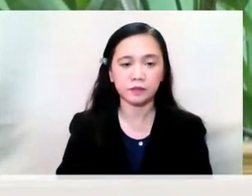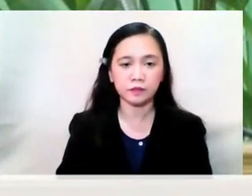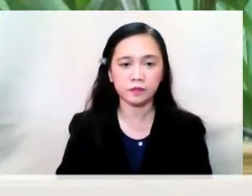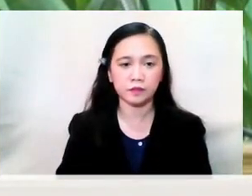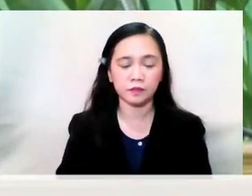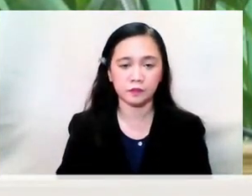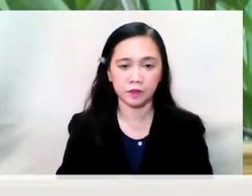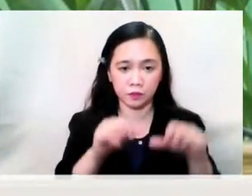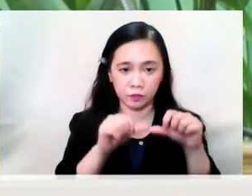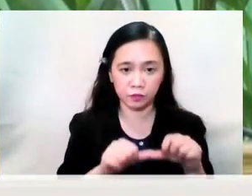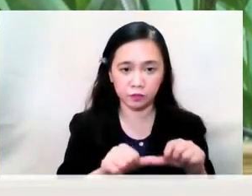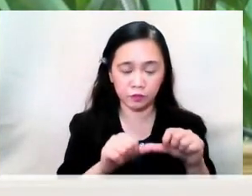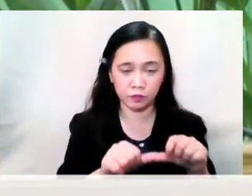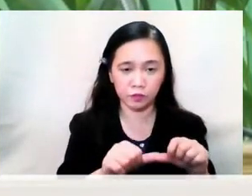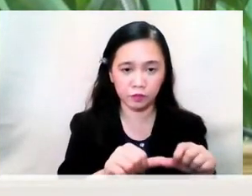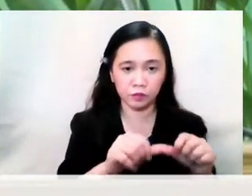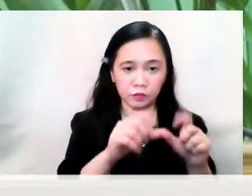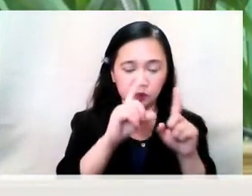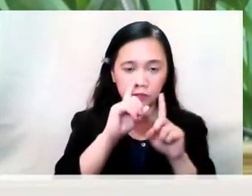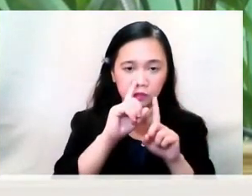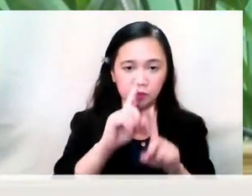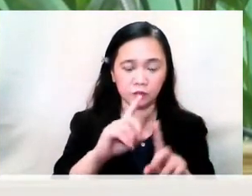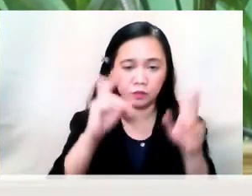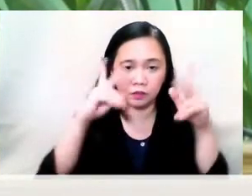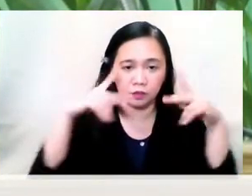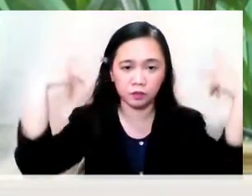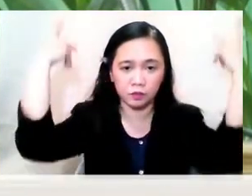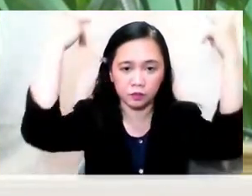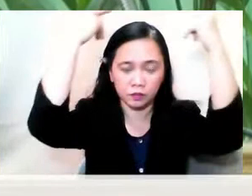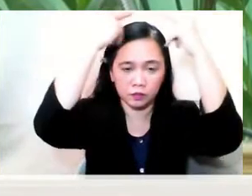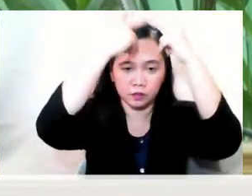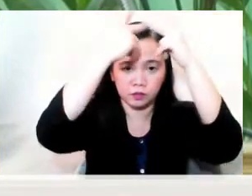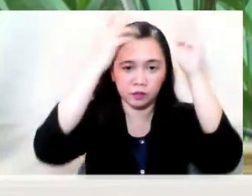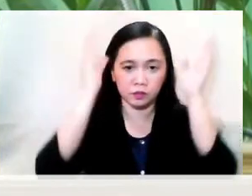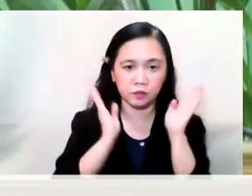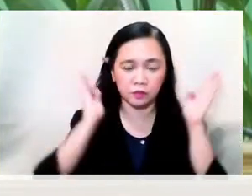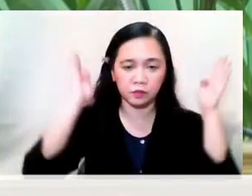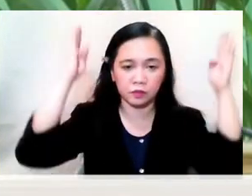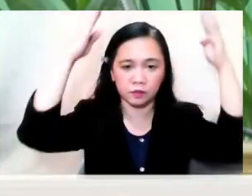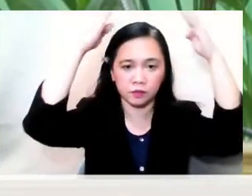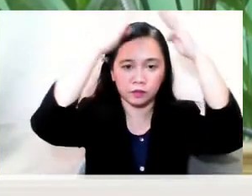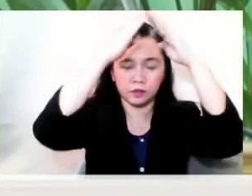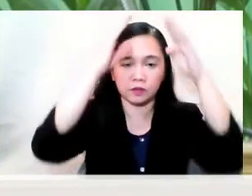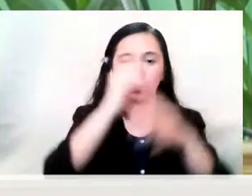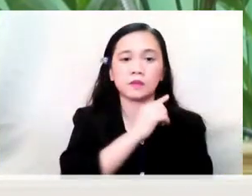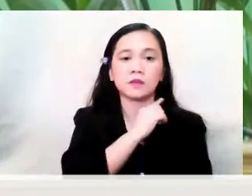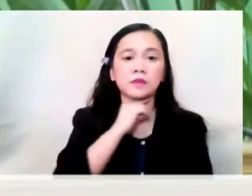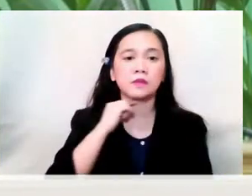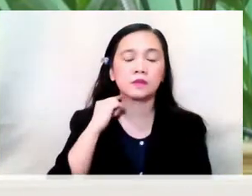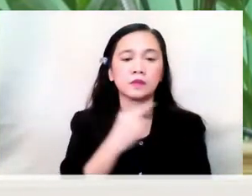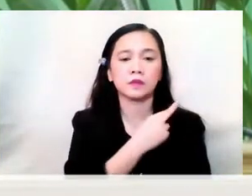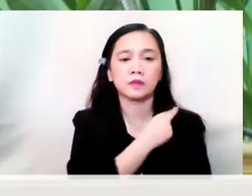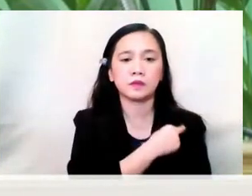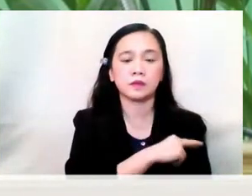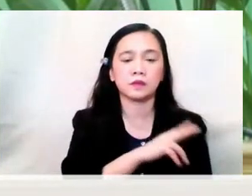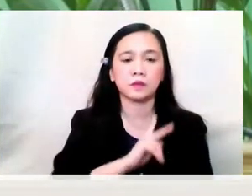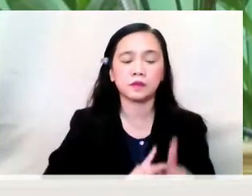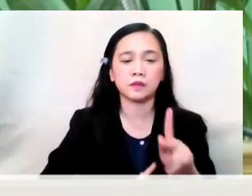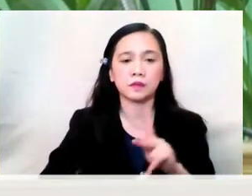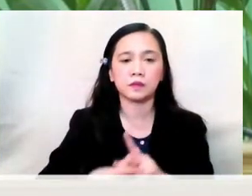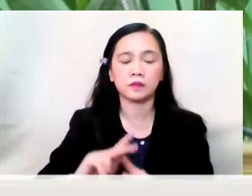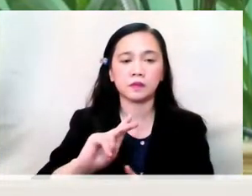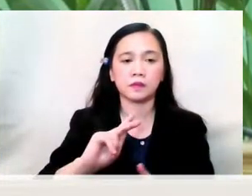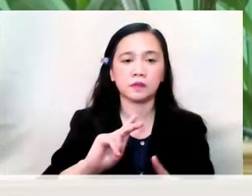Patuloy nawang tumugon ang Santo Papa, mga obispo, mga pari at mga relihiyoso sa tawag